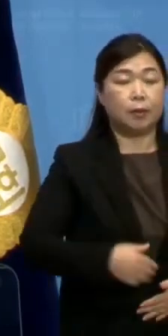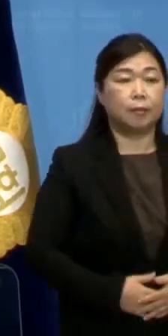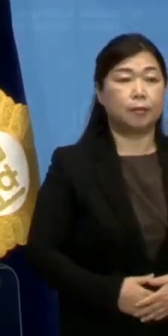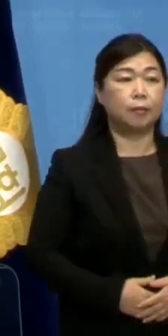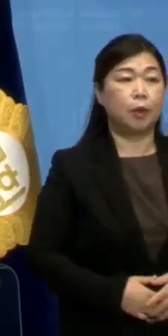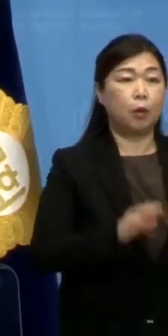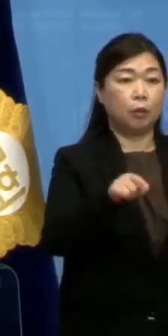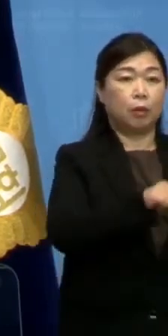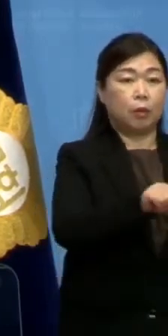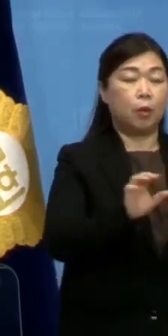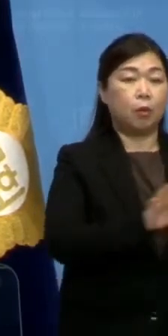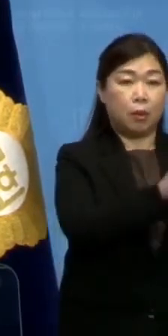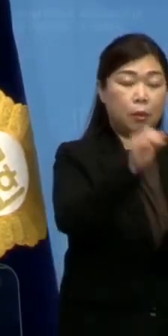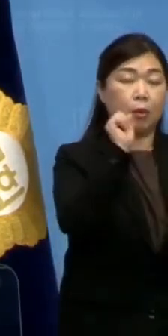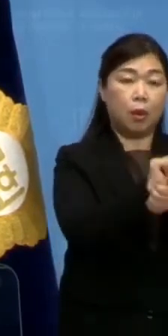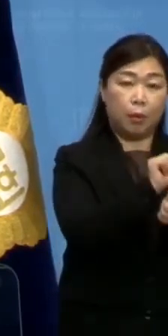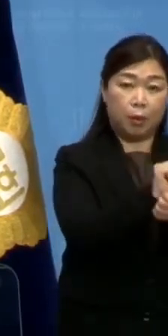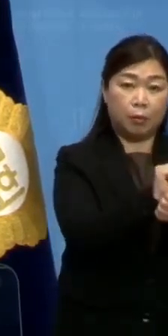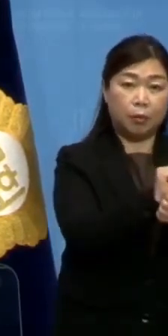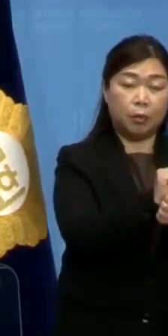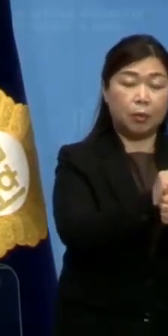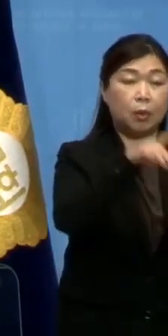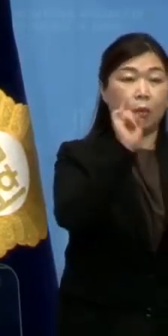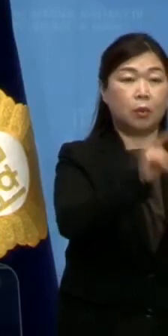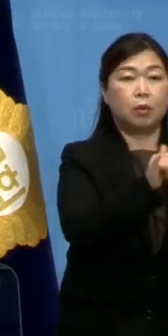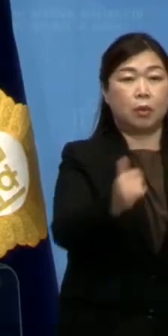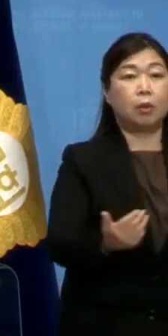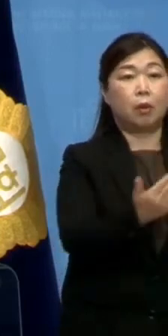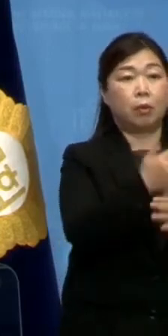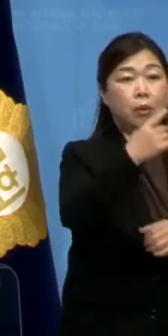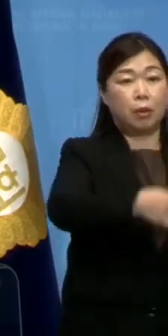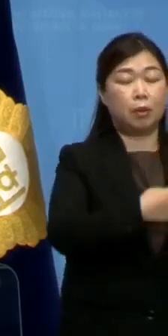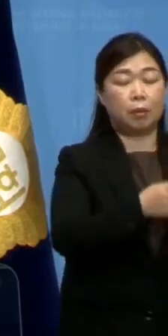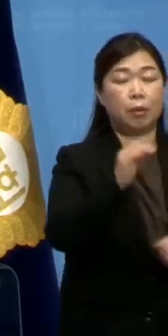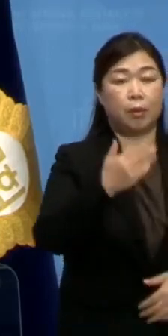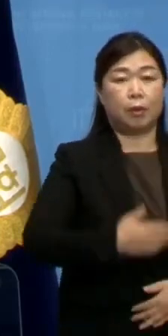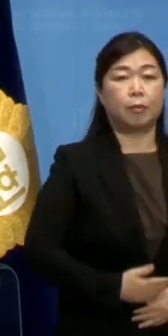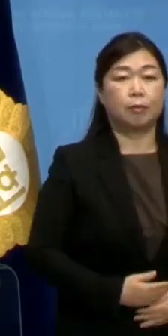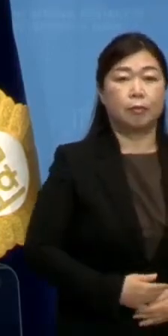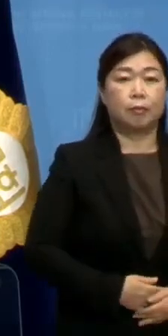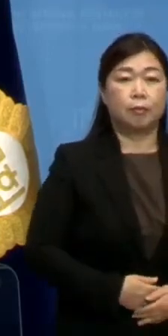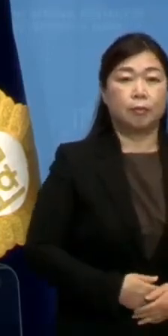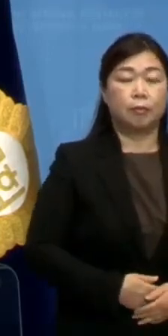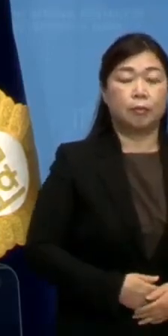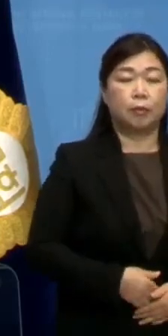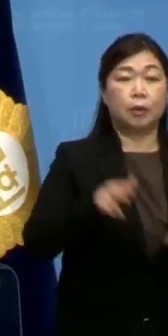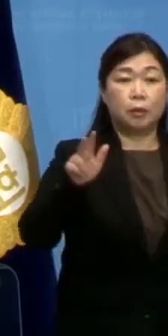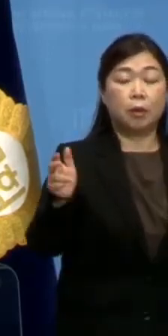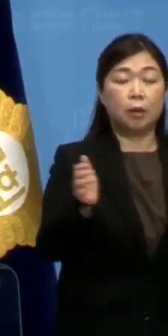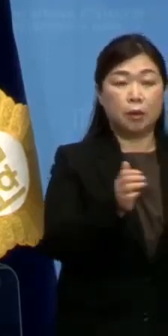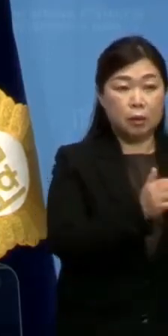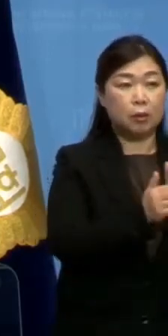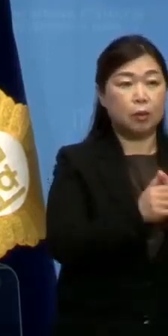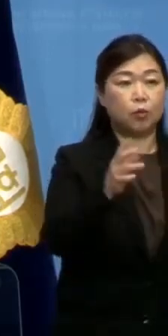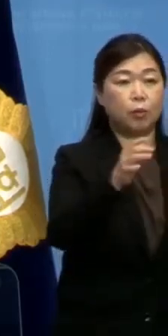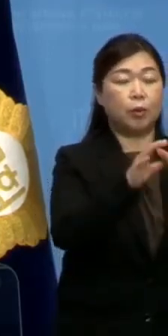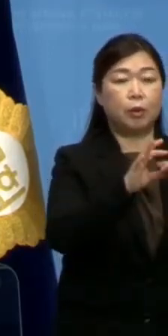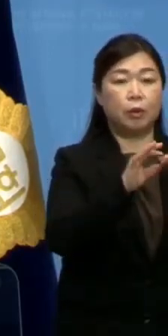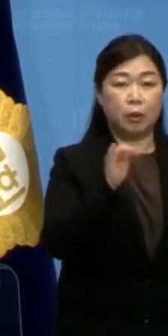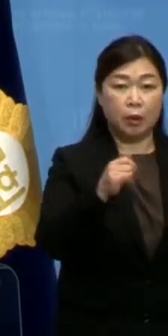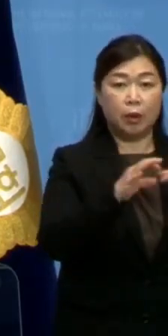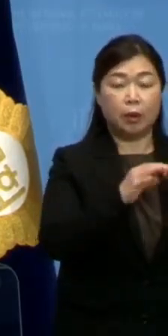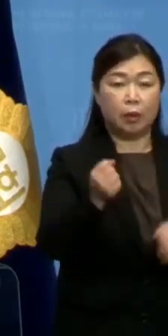국내에서 코로나19 감염 확진자가 발생한 지 오늘 1년입니다. 그럼 마침 오늘 국민의힘